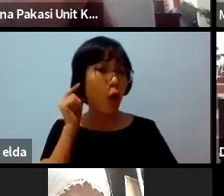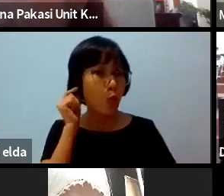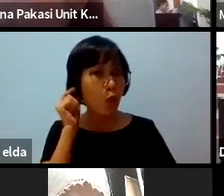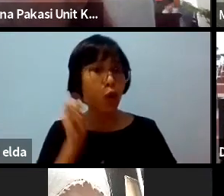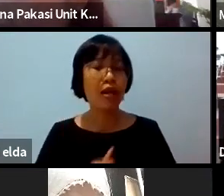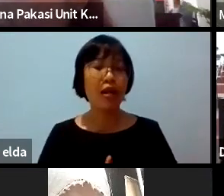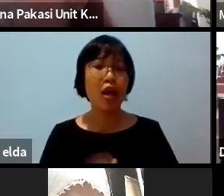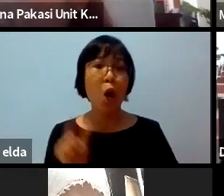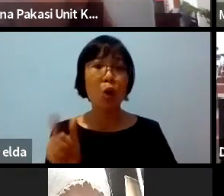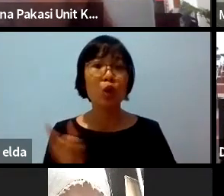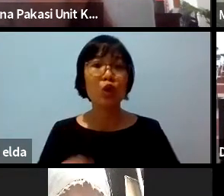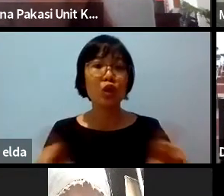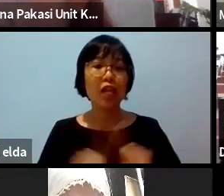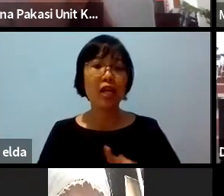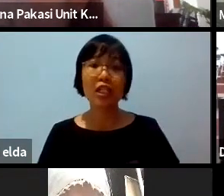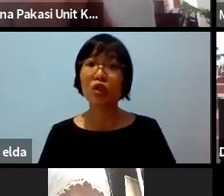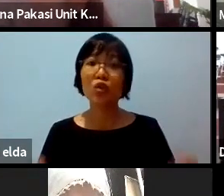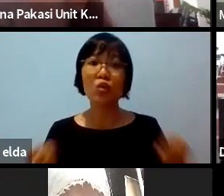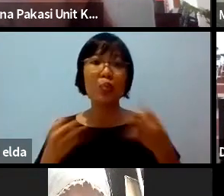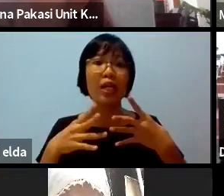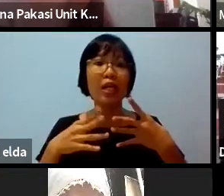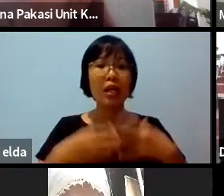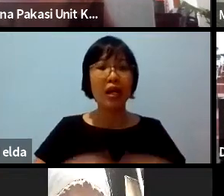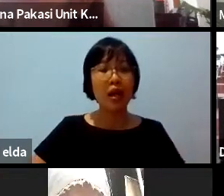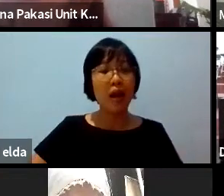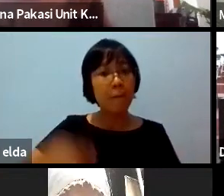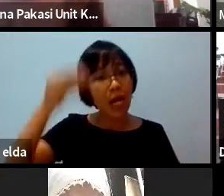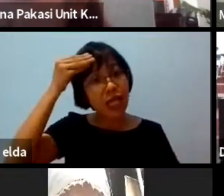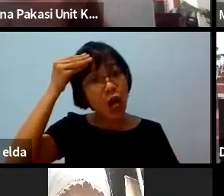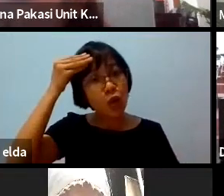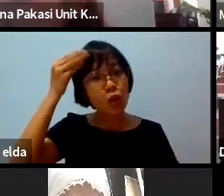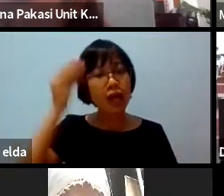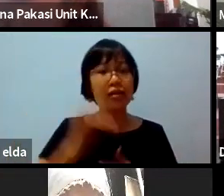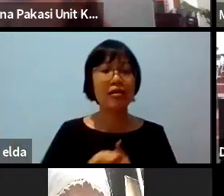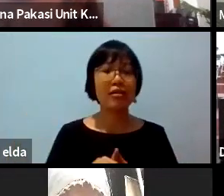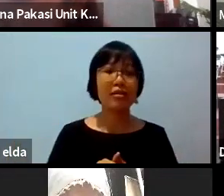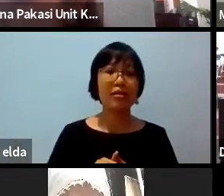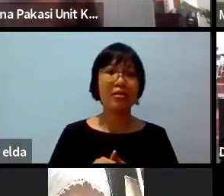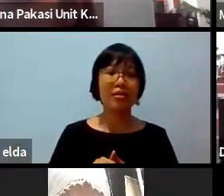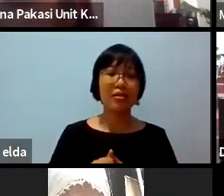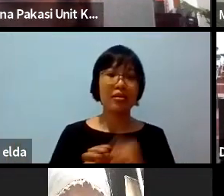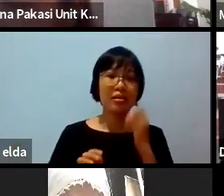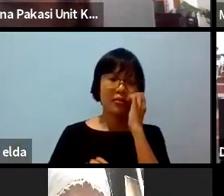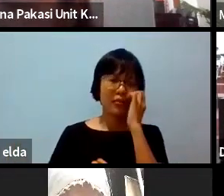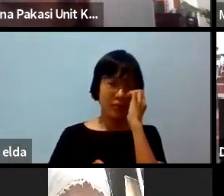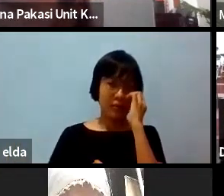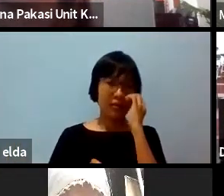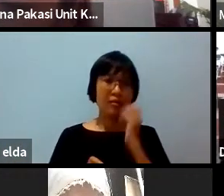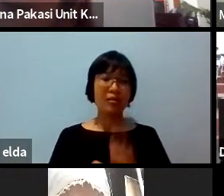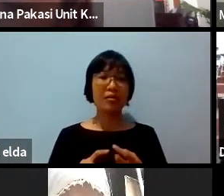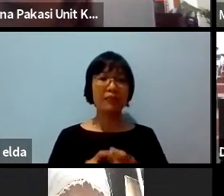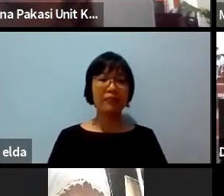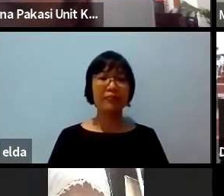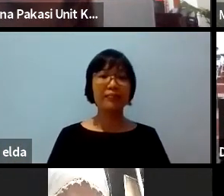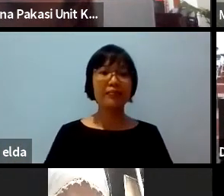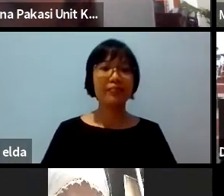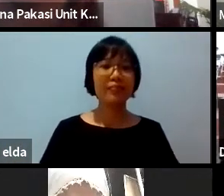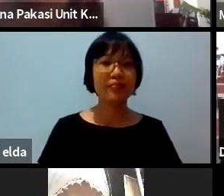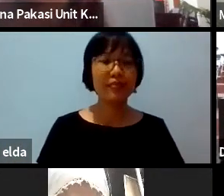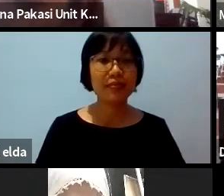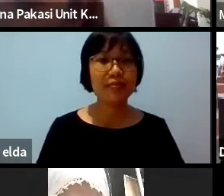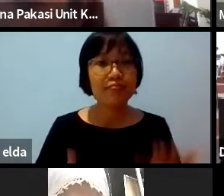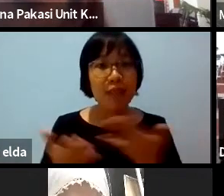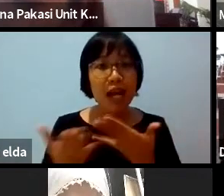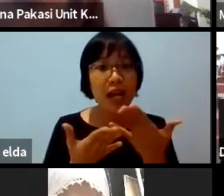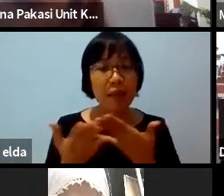gitu. Terus kedua soal ini ya, soal yang tadi pertanyaan bagaimana membuat sinergi